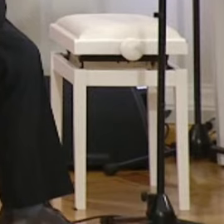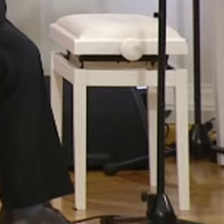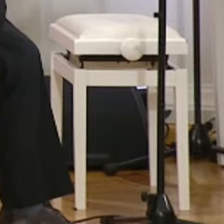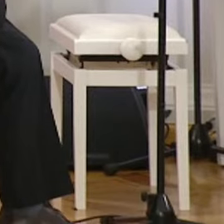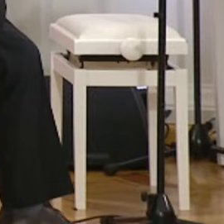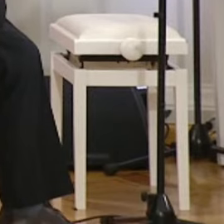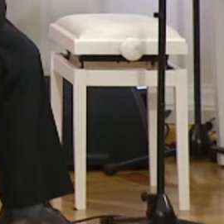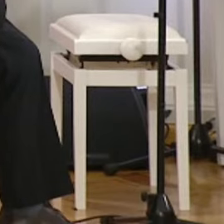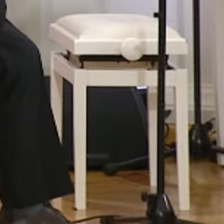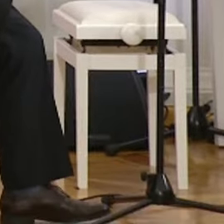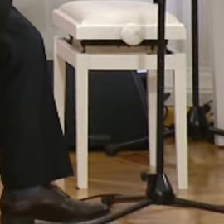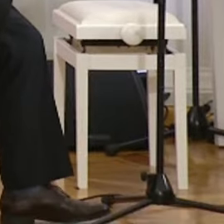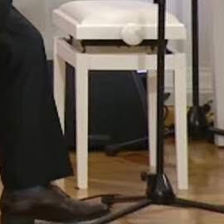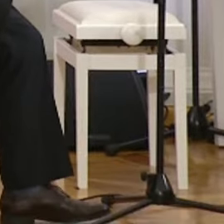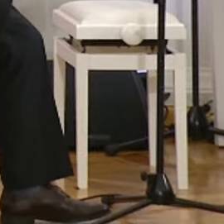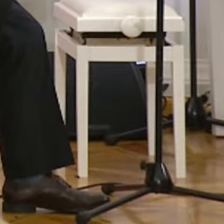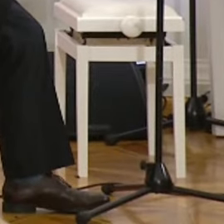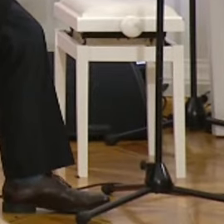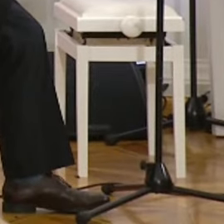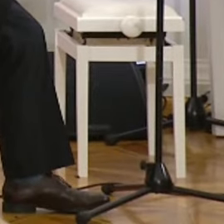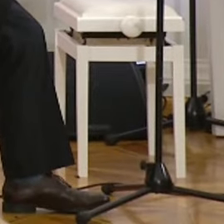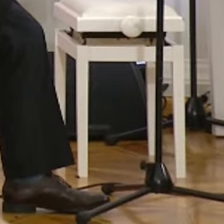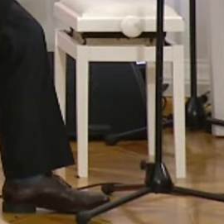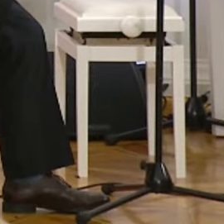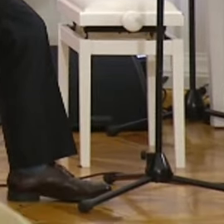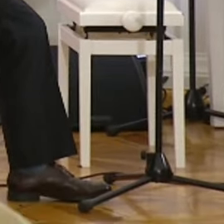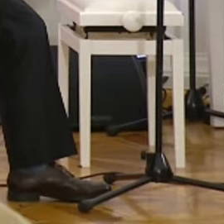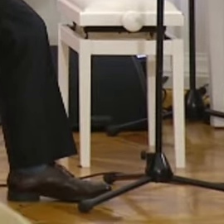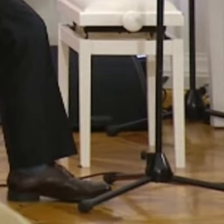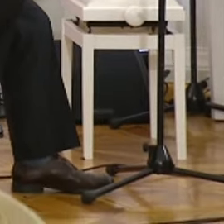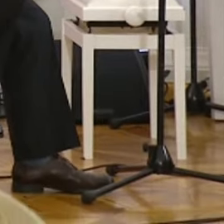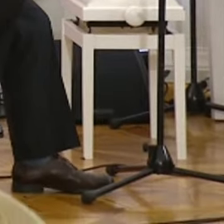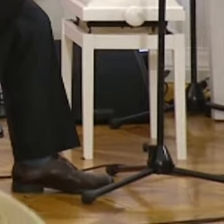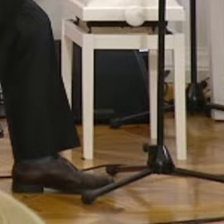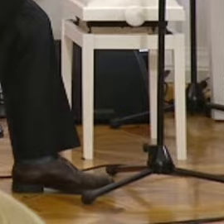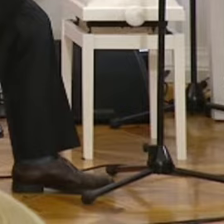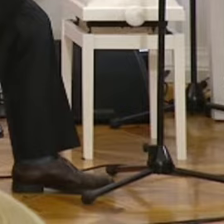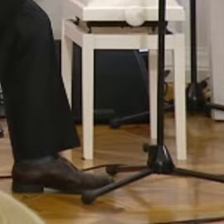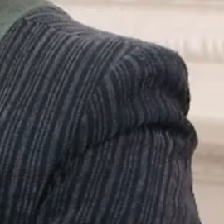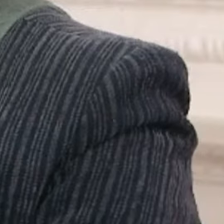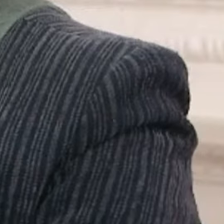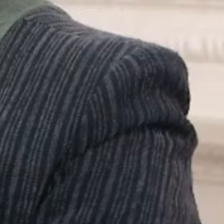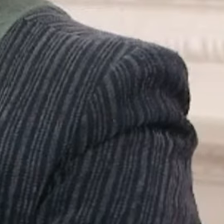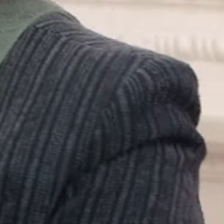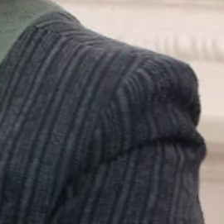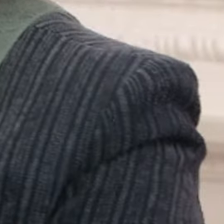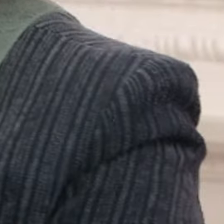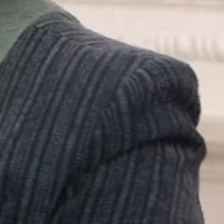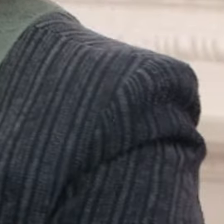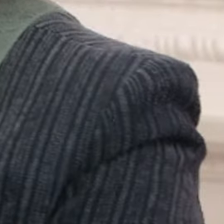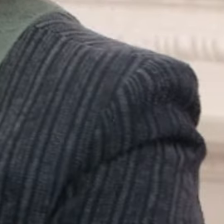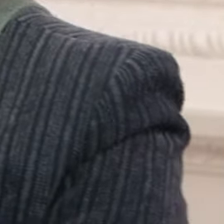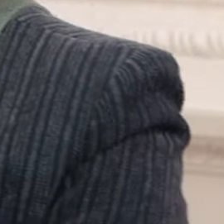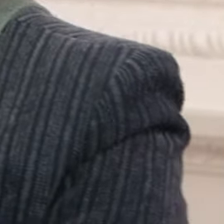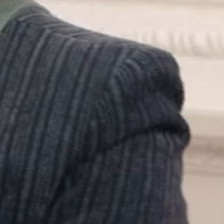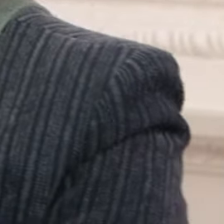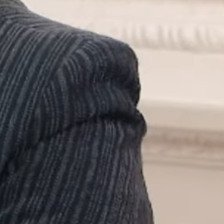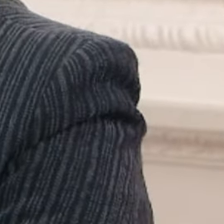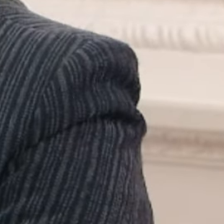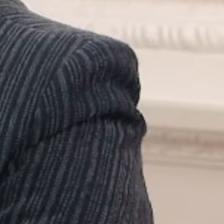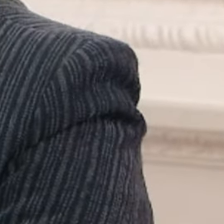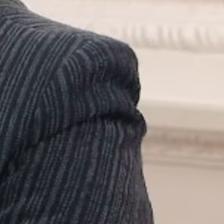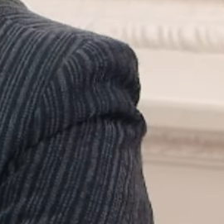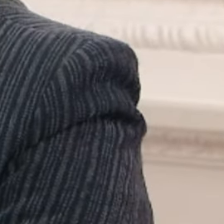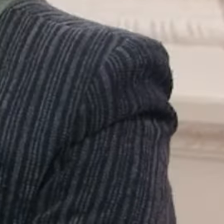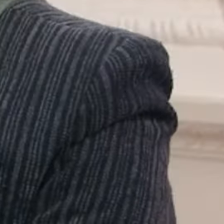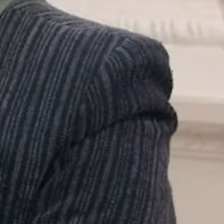ir maironiškos posmuos. Jei kada tik keliu važiavau pro